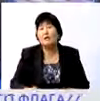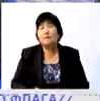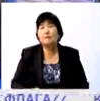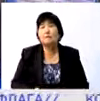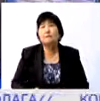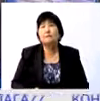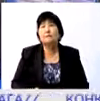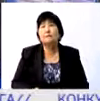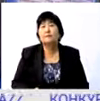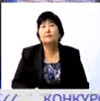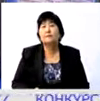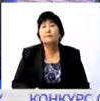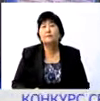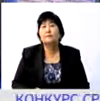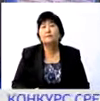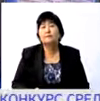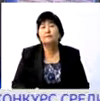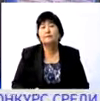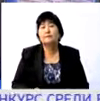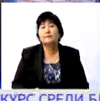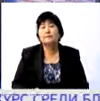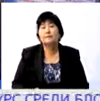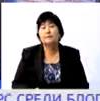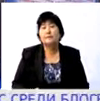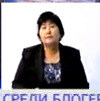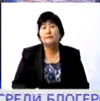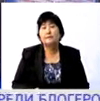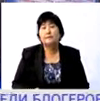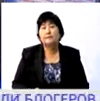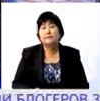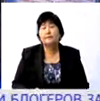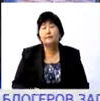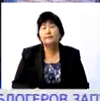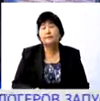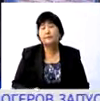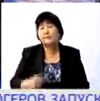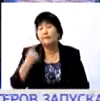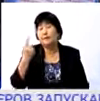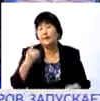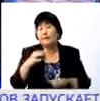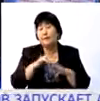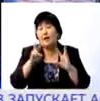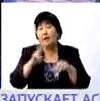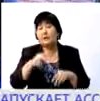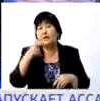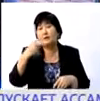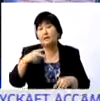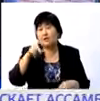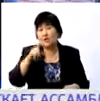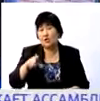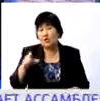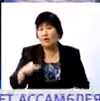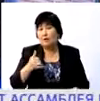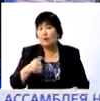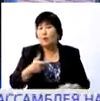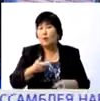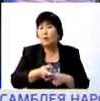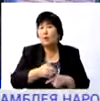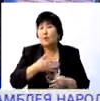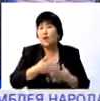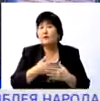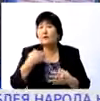казар сакулин гильермо адам каролла то 0 то за час провели обследование 20 человек люди очень активно